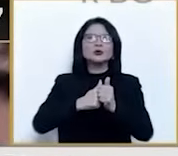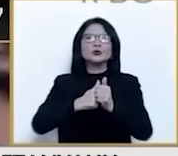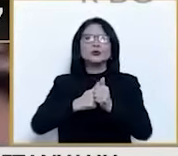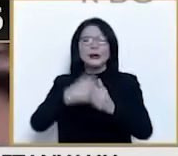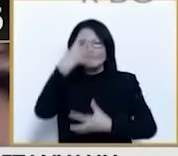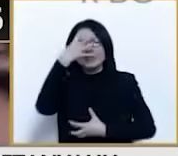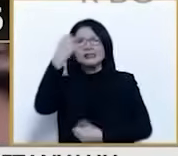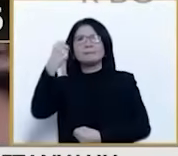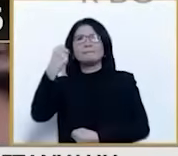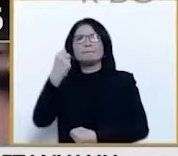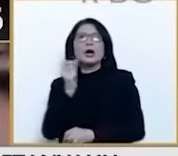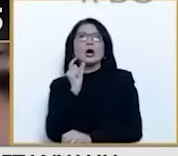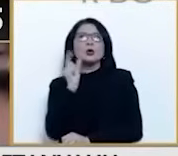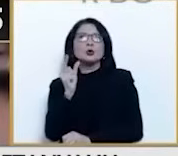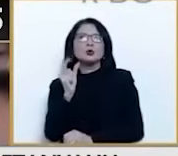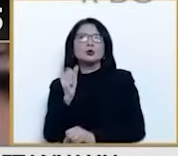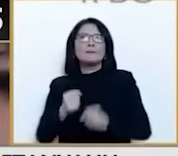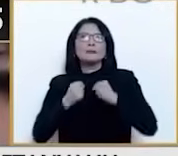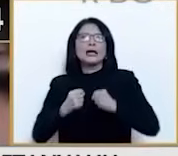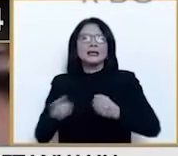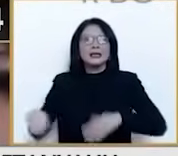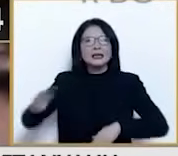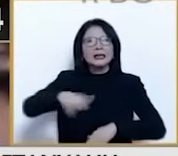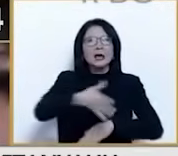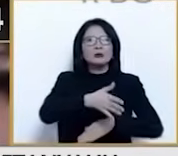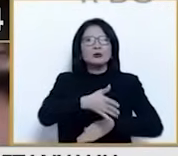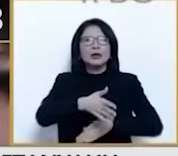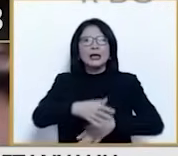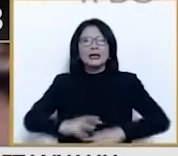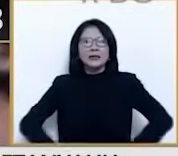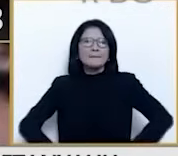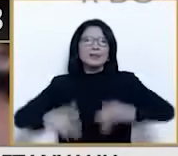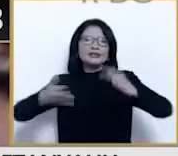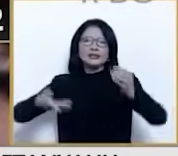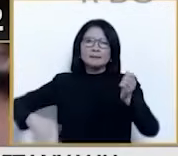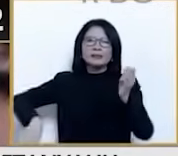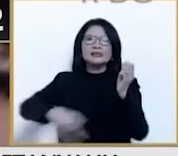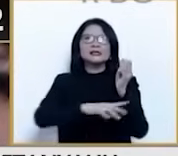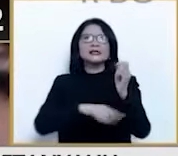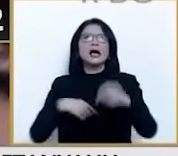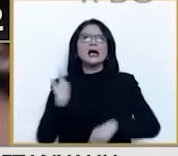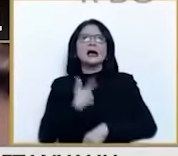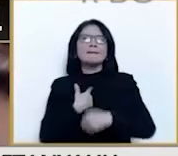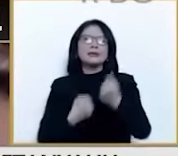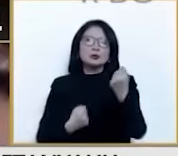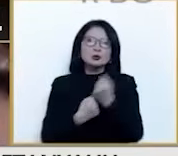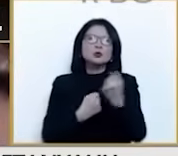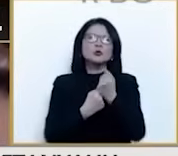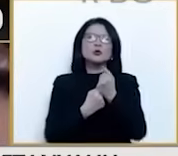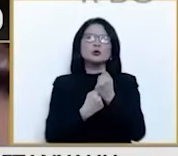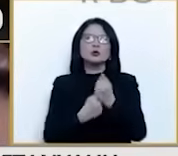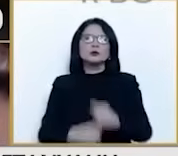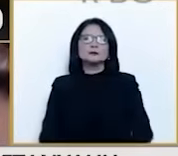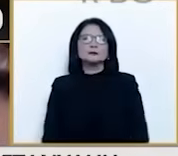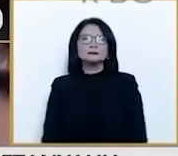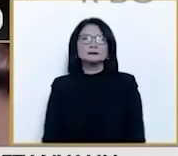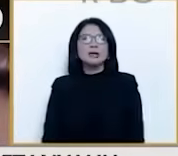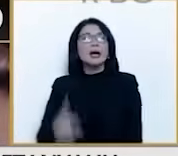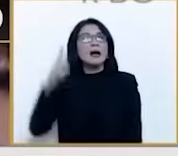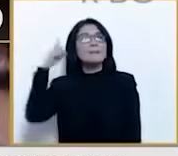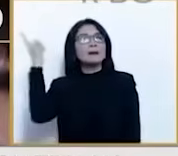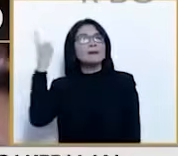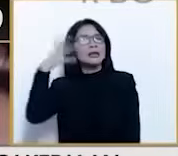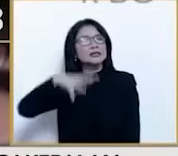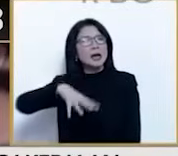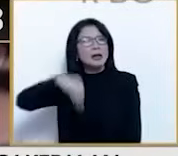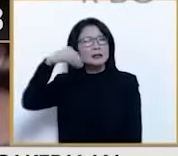prinsip untuk pertahanan laut dan banjir pesisir, tentu akan kami dukung sepenuhnya. Pemerintah